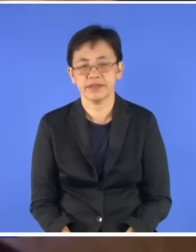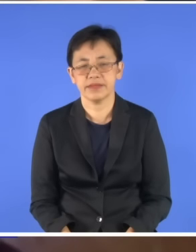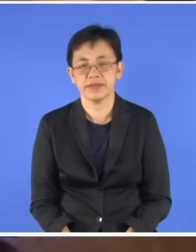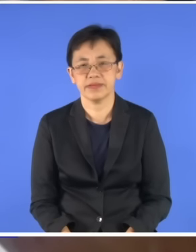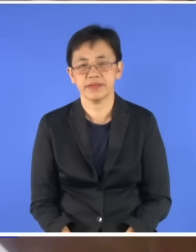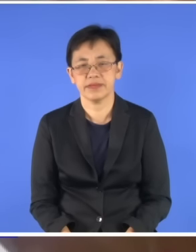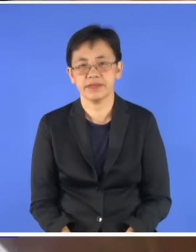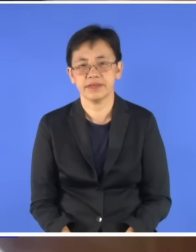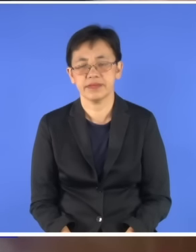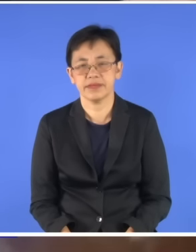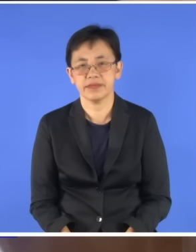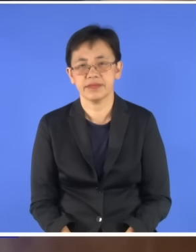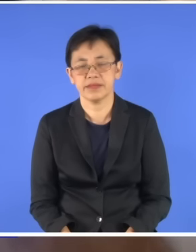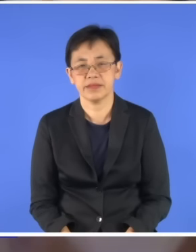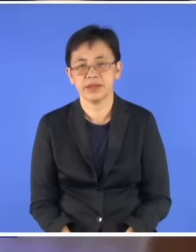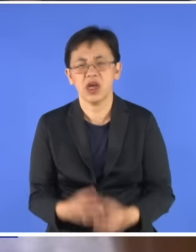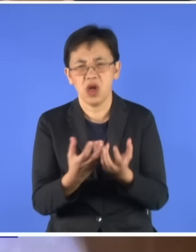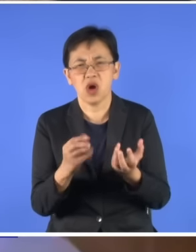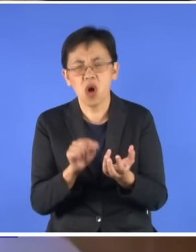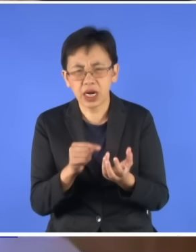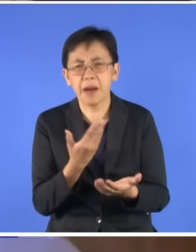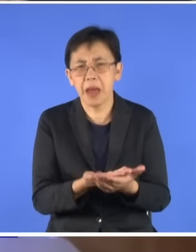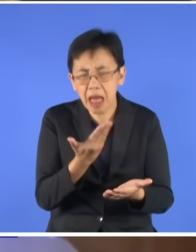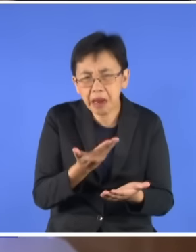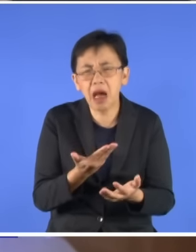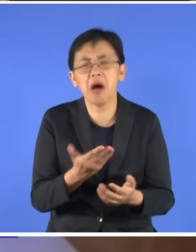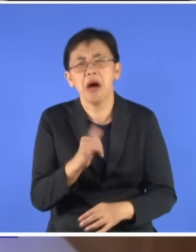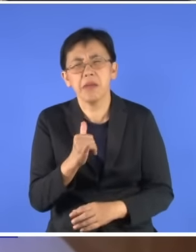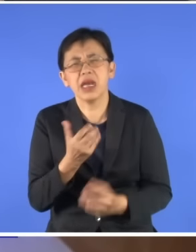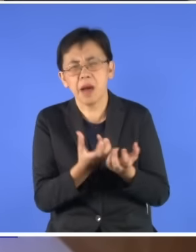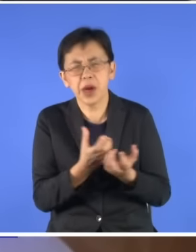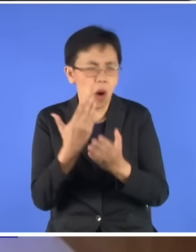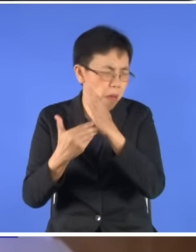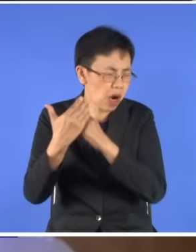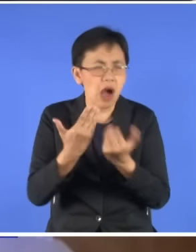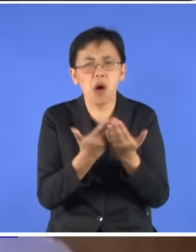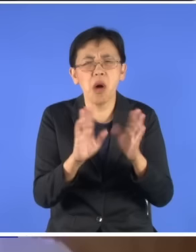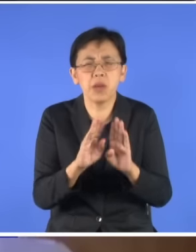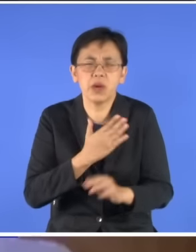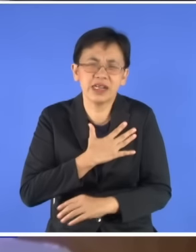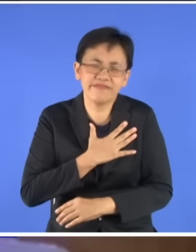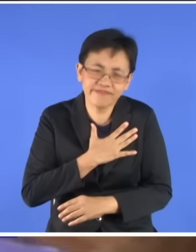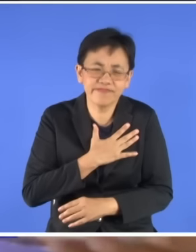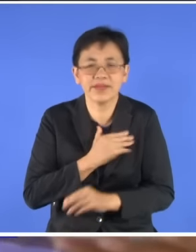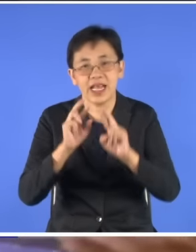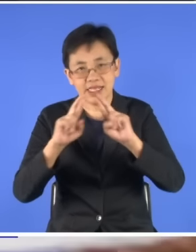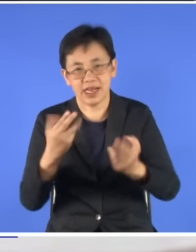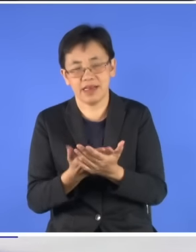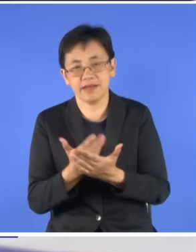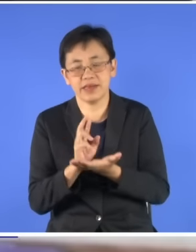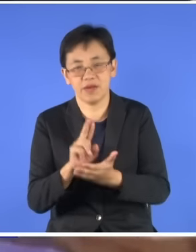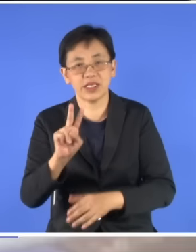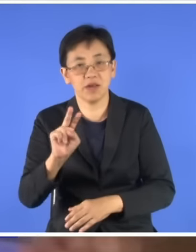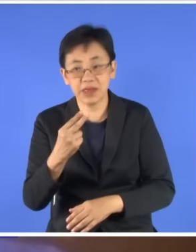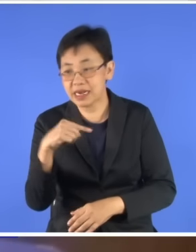ก็อย่างที่บอกคุณผู้ชมคือของก็มีค่าและบางอย่างก็มีคุณค่าทางจิตใจด้วยนะคะทางร้านมีเงินรางวัลให้ 20,000 บาทสำหรับ